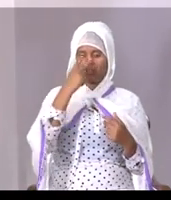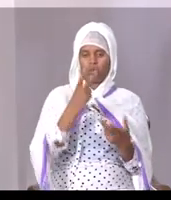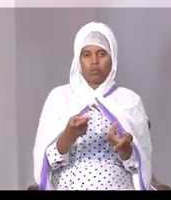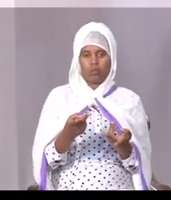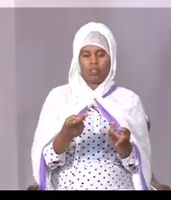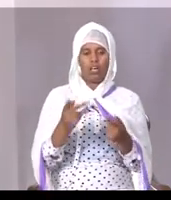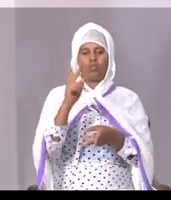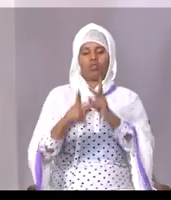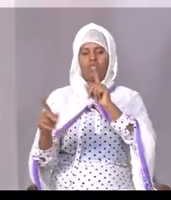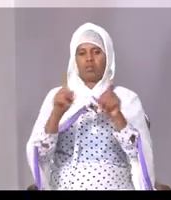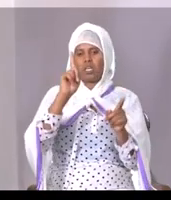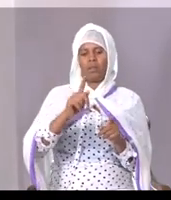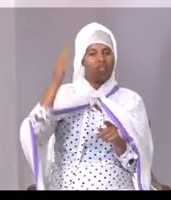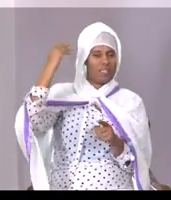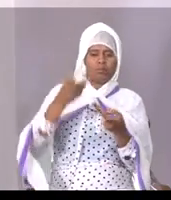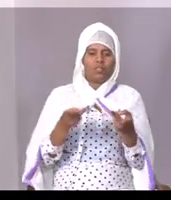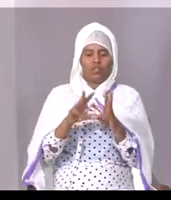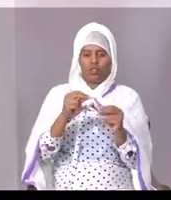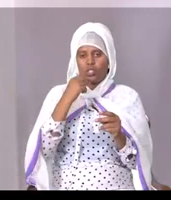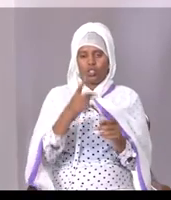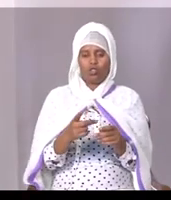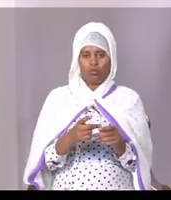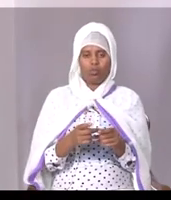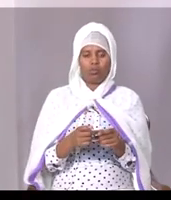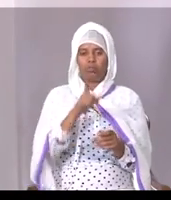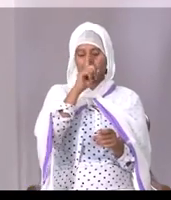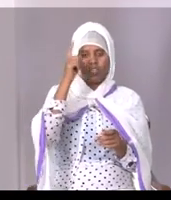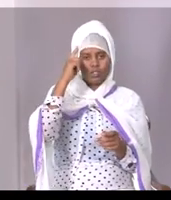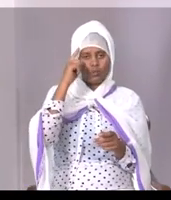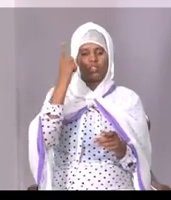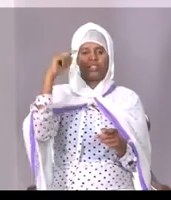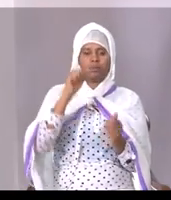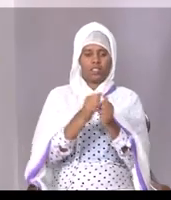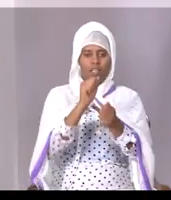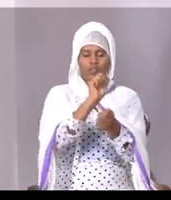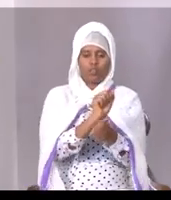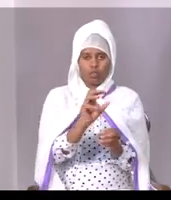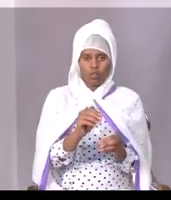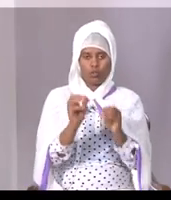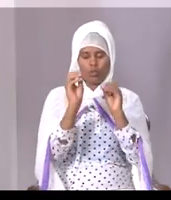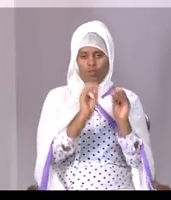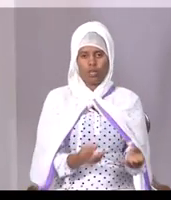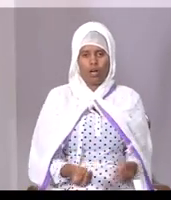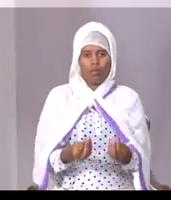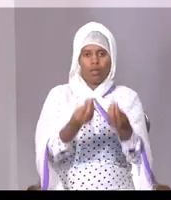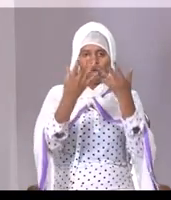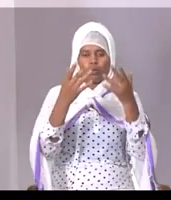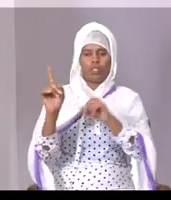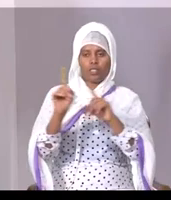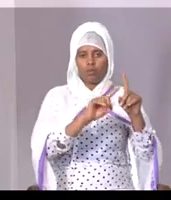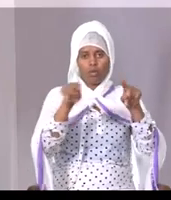نموت سعر ما نموت بمقابر بمقابر امسيل نموت النفس نغز سد نبري مات نسغانا مقابر